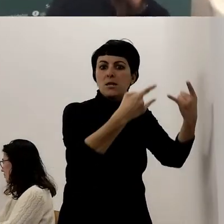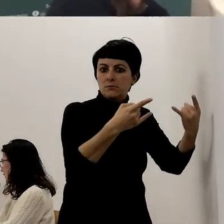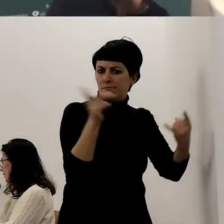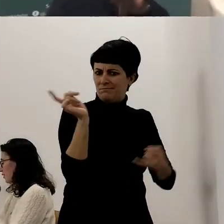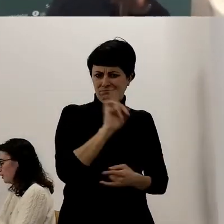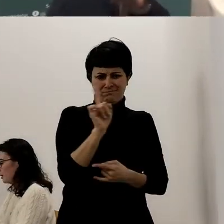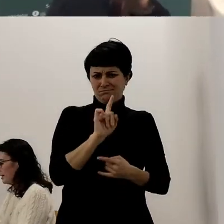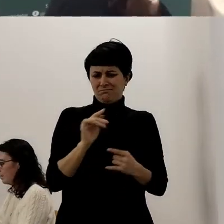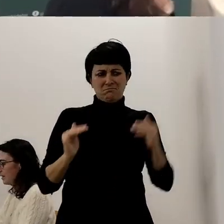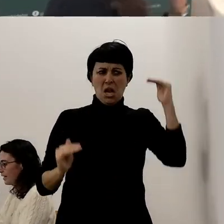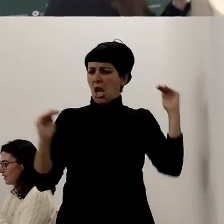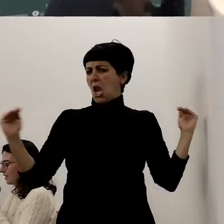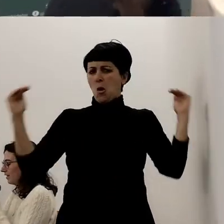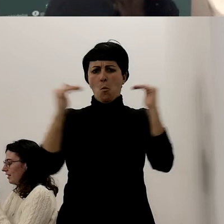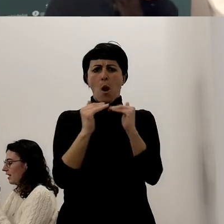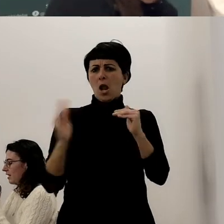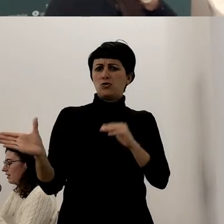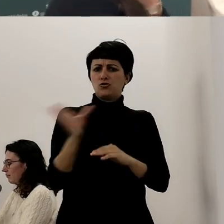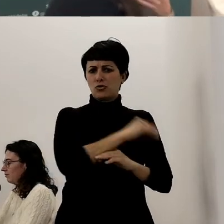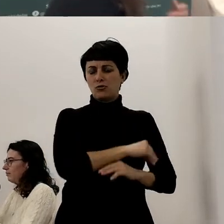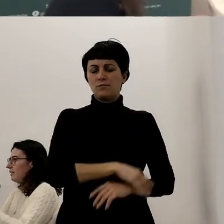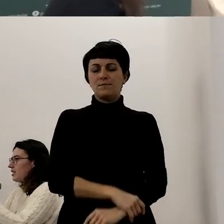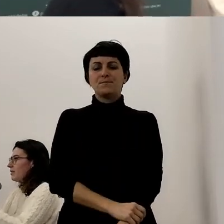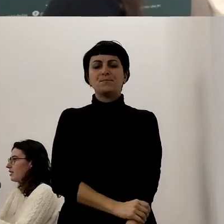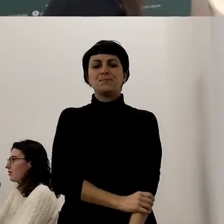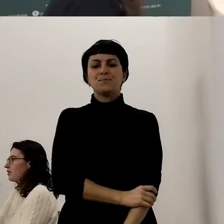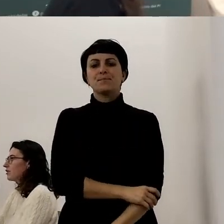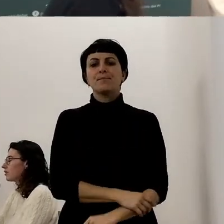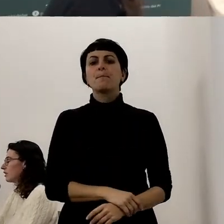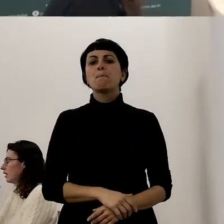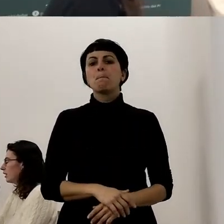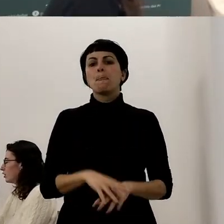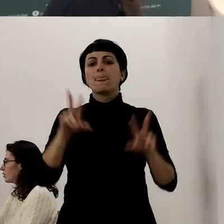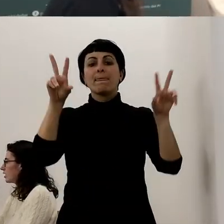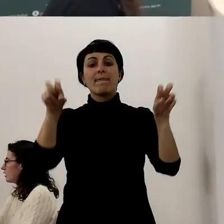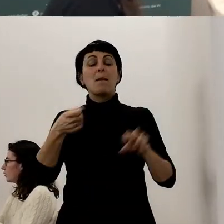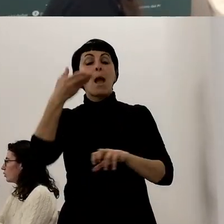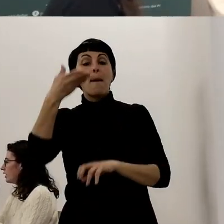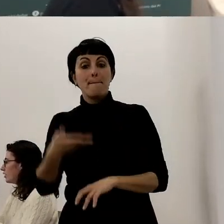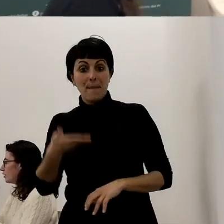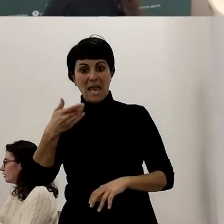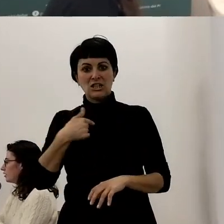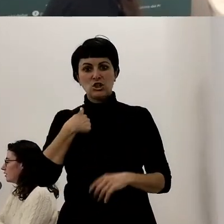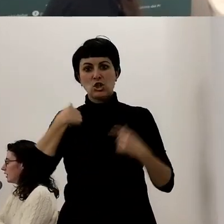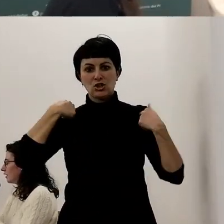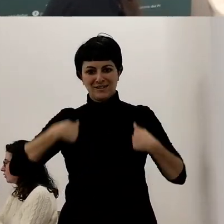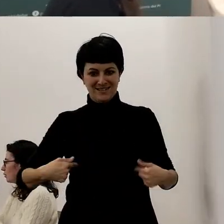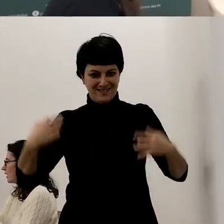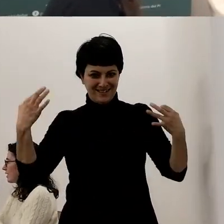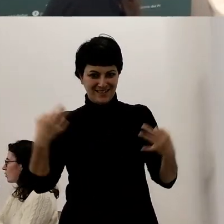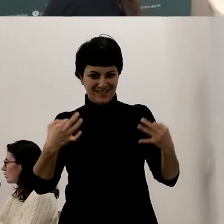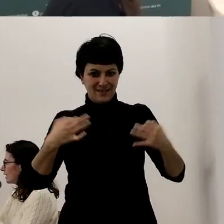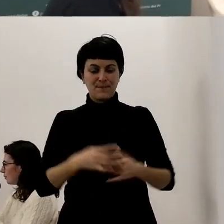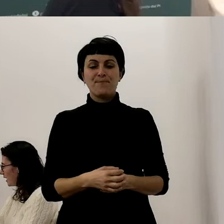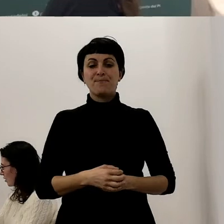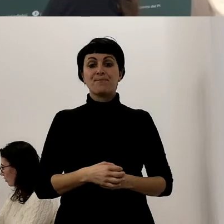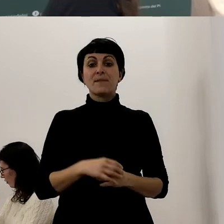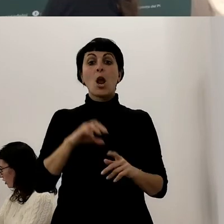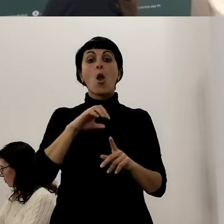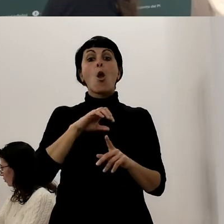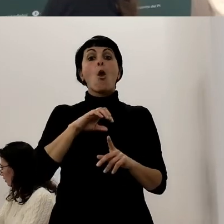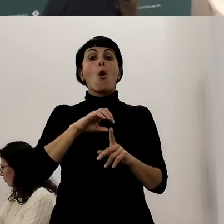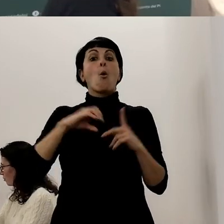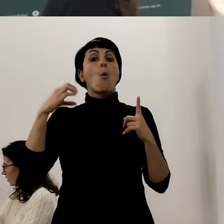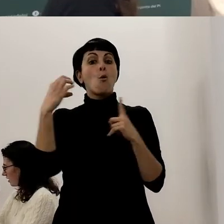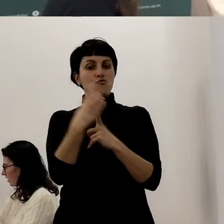Doncs lligat això amb el tema sobretot del pes, ai, així percepció, el tema és que tot allò d'aquesta societat pes